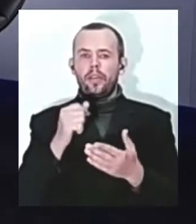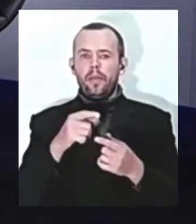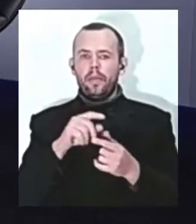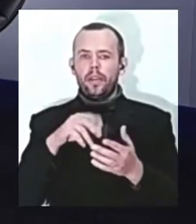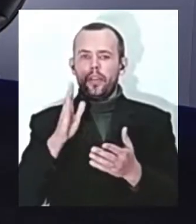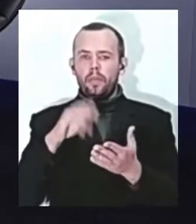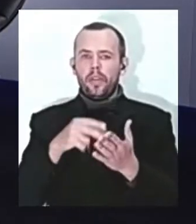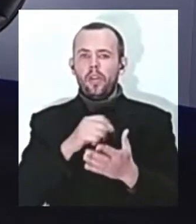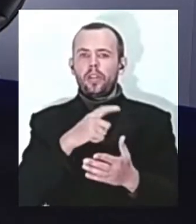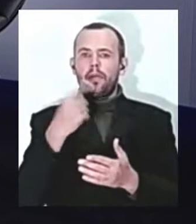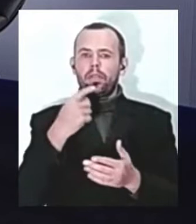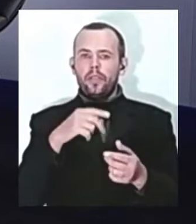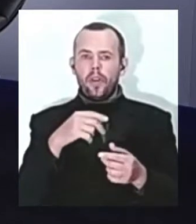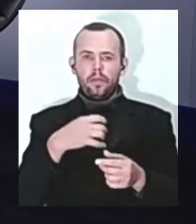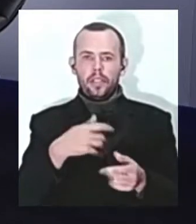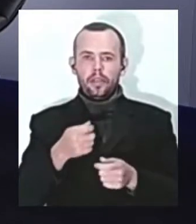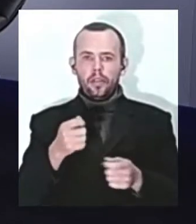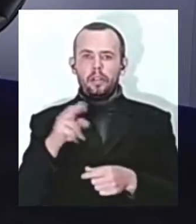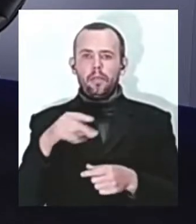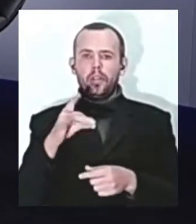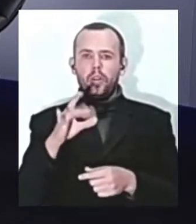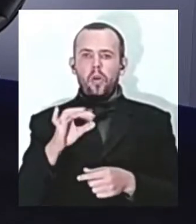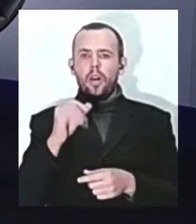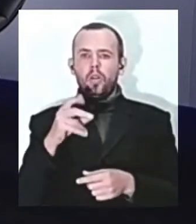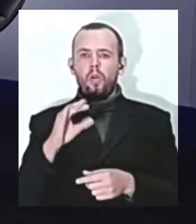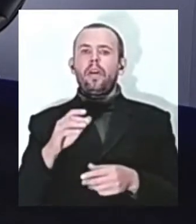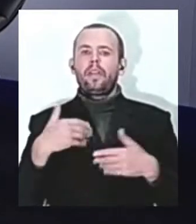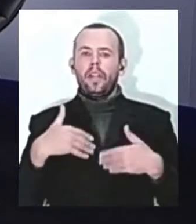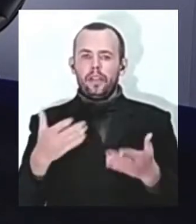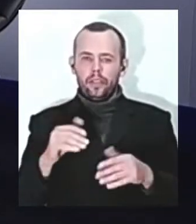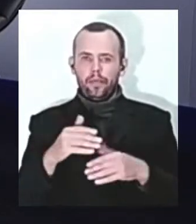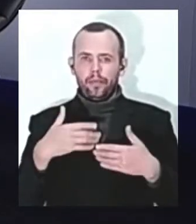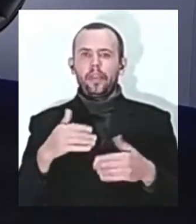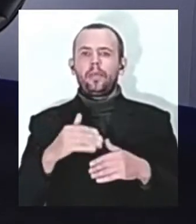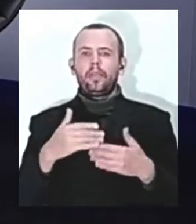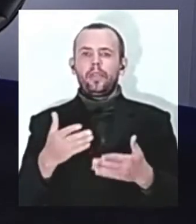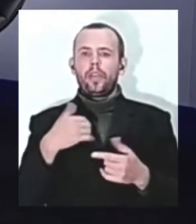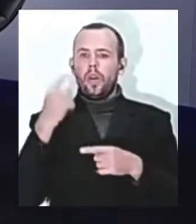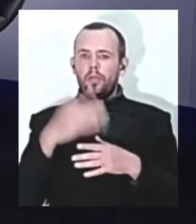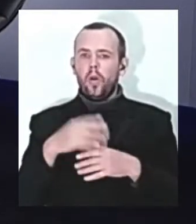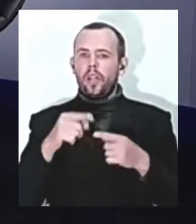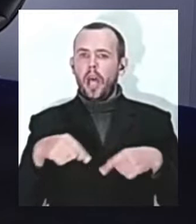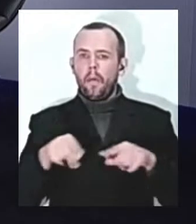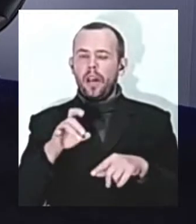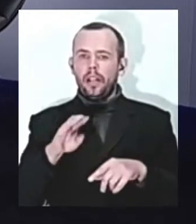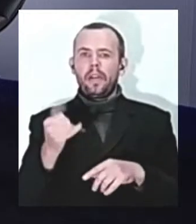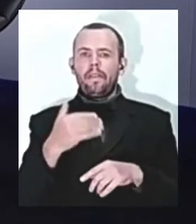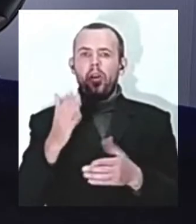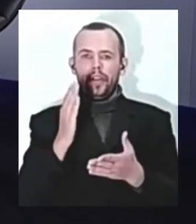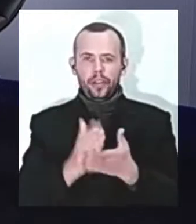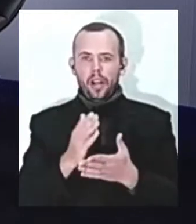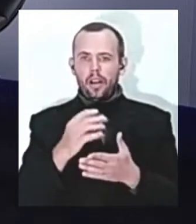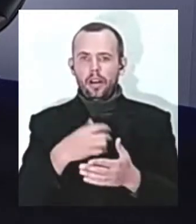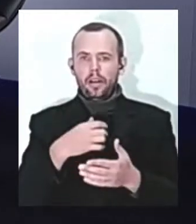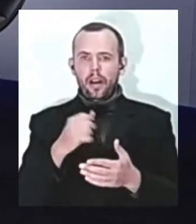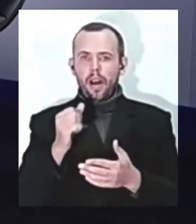державної адміністрації Дмитро Радулов. Вітаю вас, вітаю. Пане Дмитре. Доброго вечора. Я так розумію, департамент і ви є безпосередньо авторами